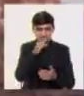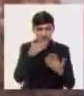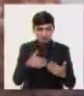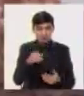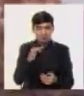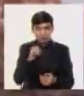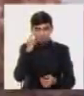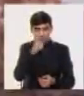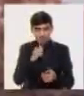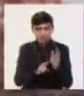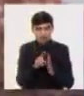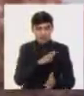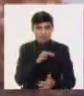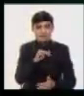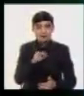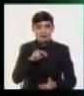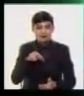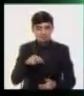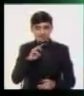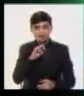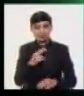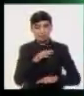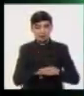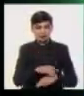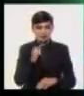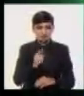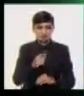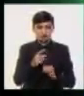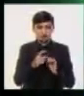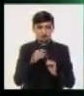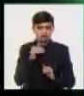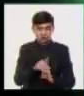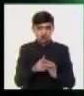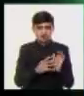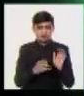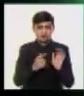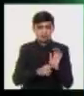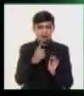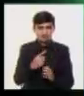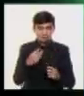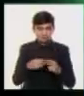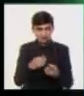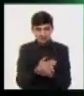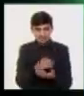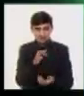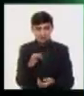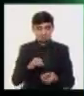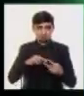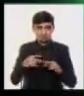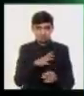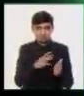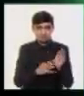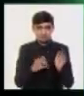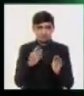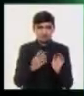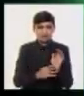с начала года в филиалы Национального банка поступила 1971 поврежденная банкнота. Из них было обменено